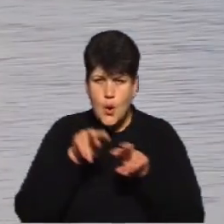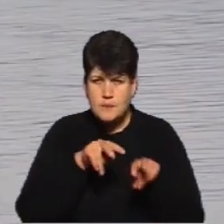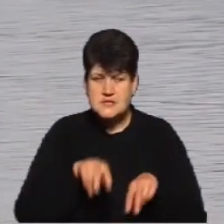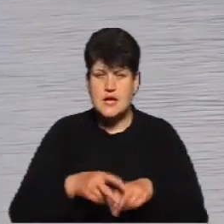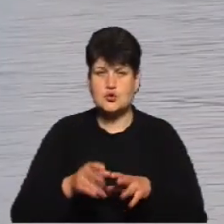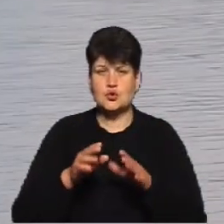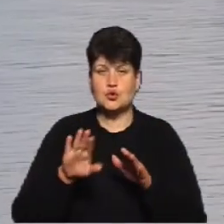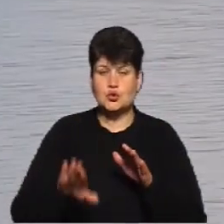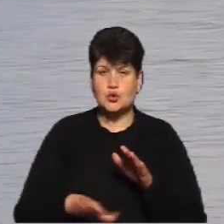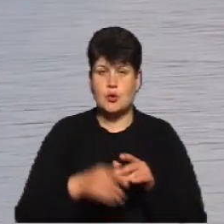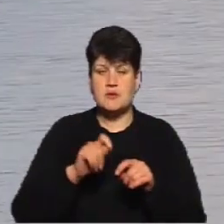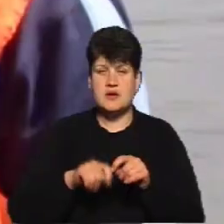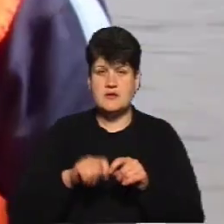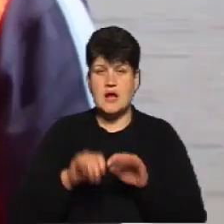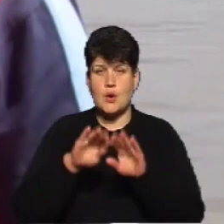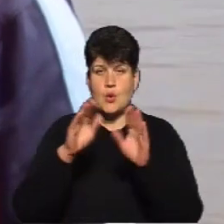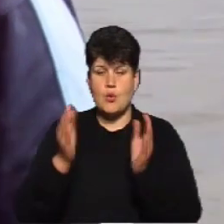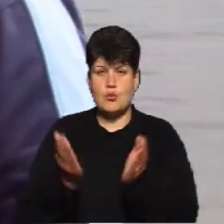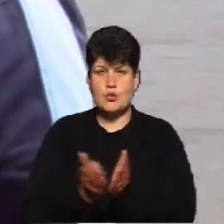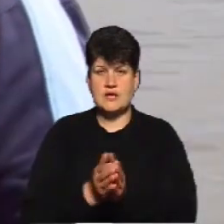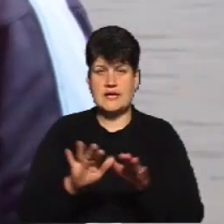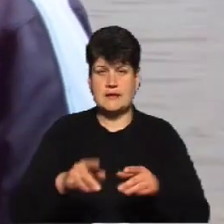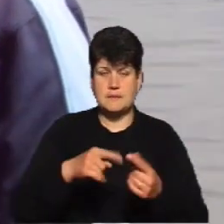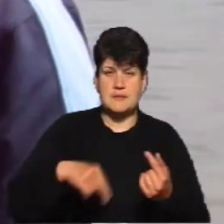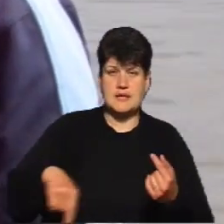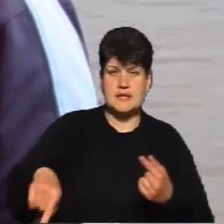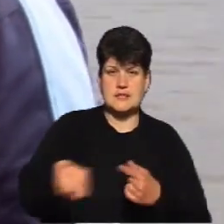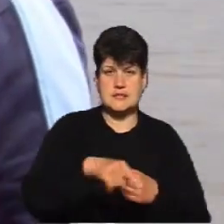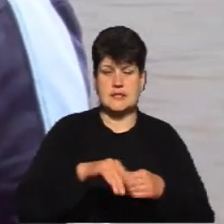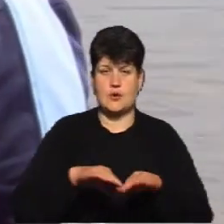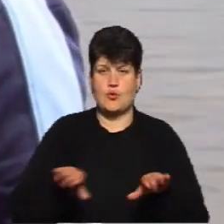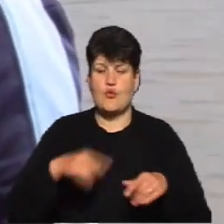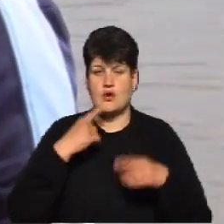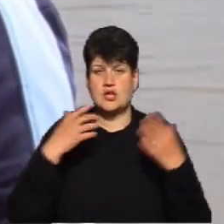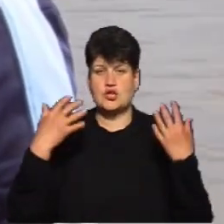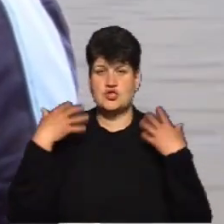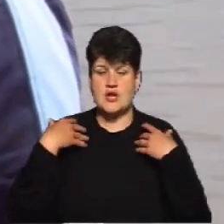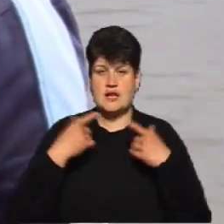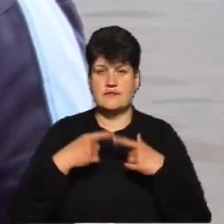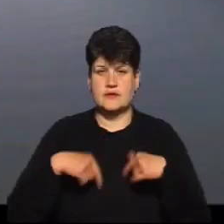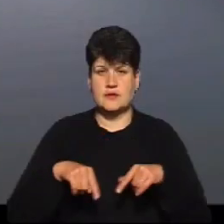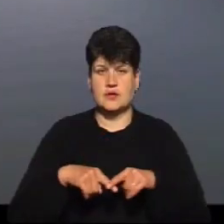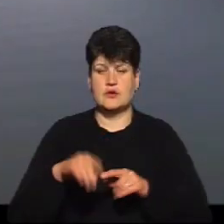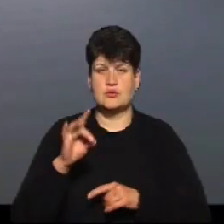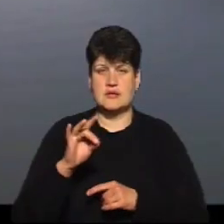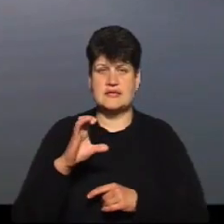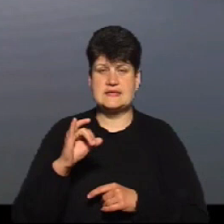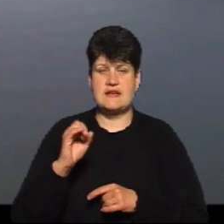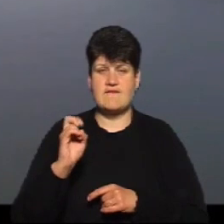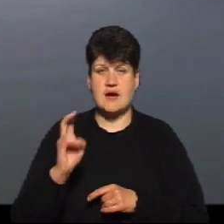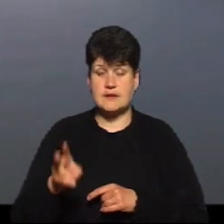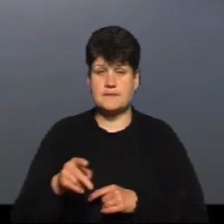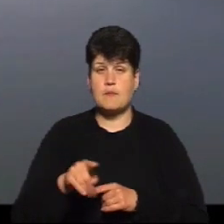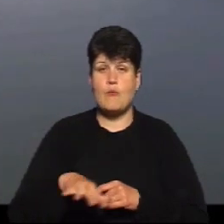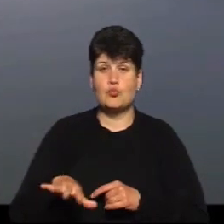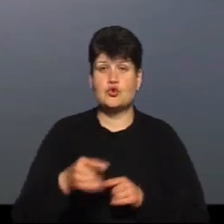перевіряють, чи закріплені буйки навколо місця для купання, каже начальник відділення водолазно-рятувальних робіт Руслан Сивак. За його словами, площа цієї